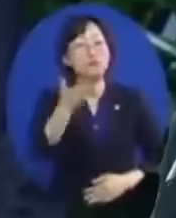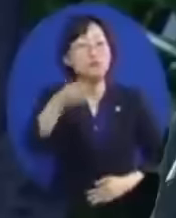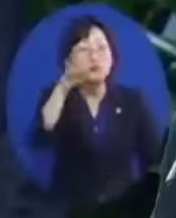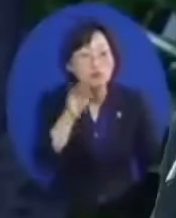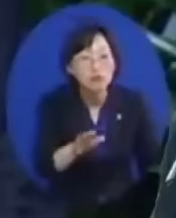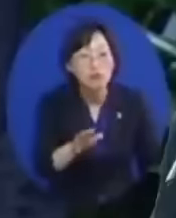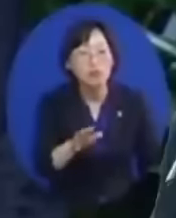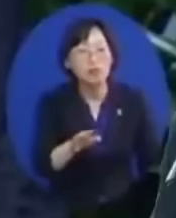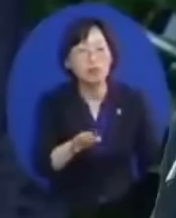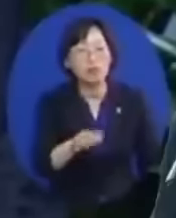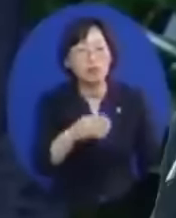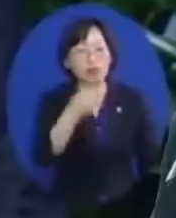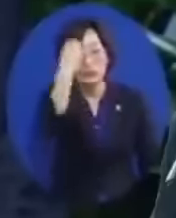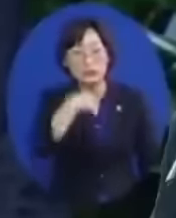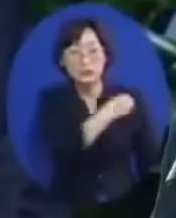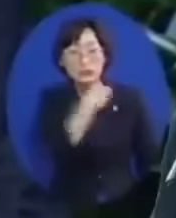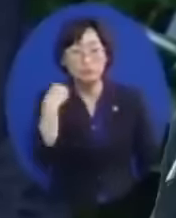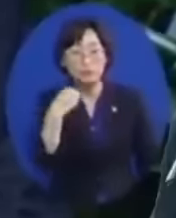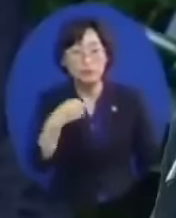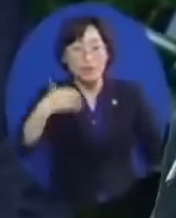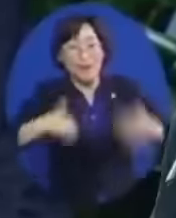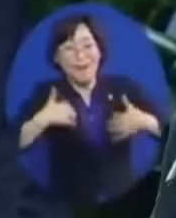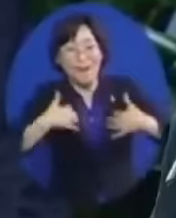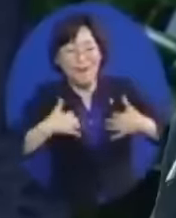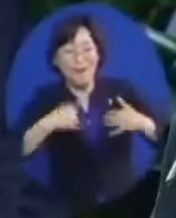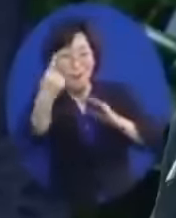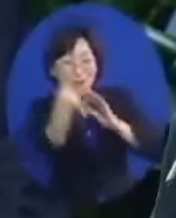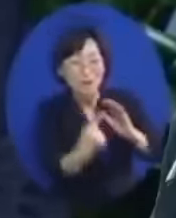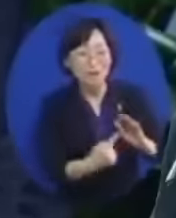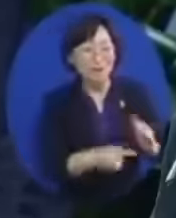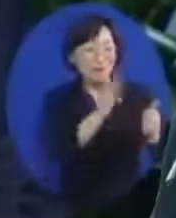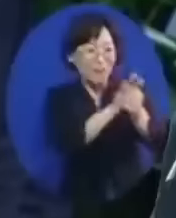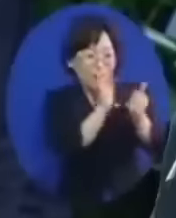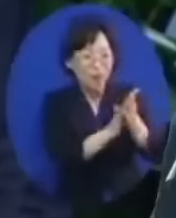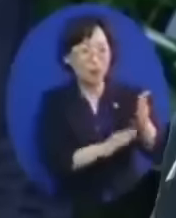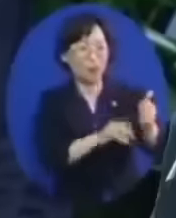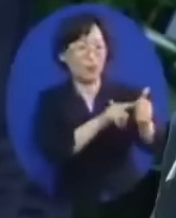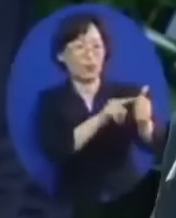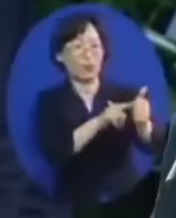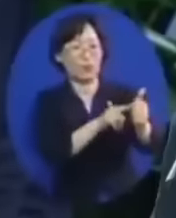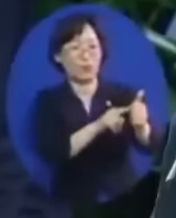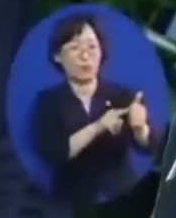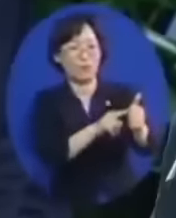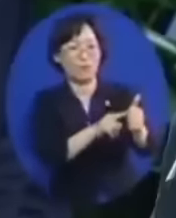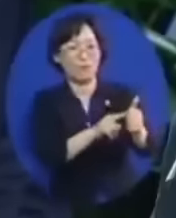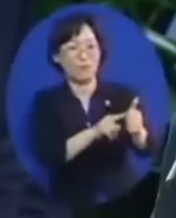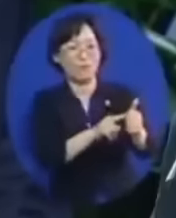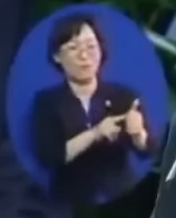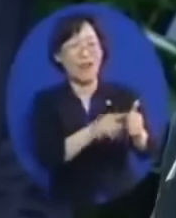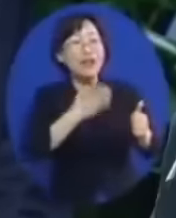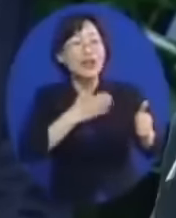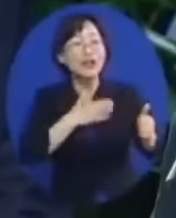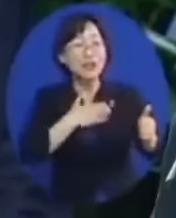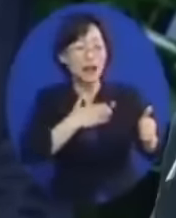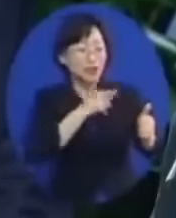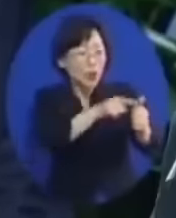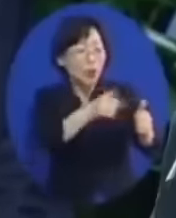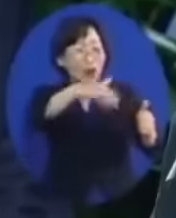그런데 신부가 반기면서 뛰어나와서 하는 말이 아니 내가 갈